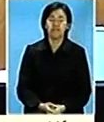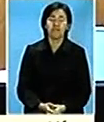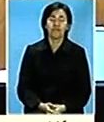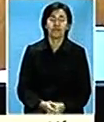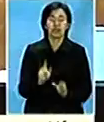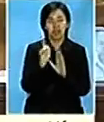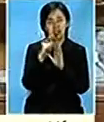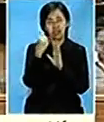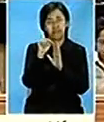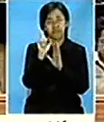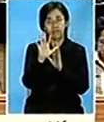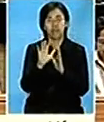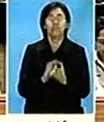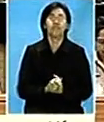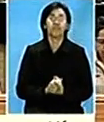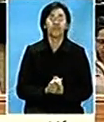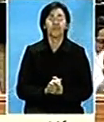15นาทีครับ